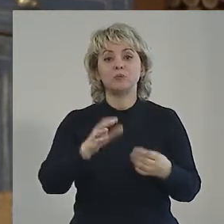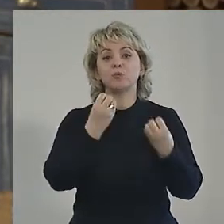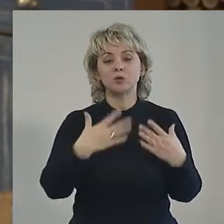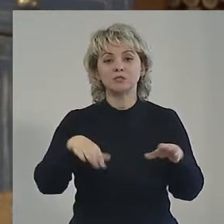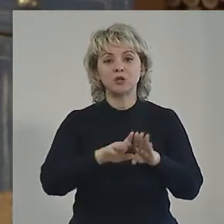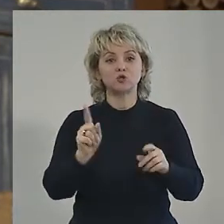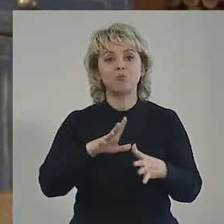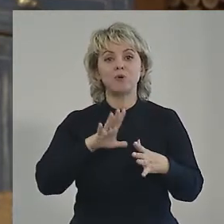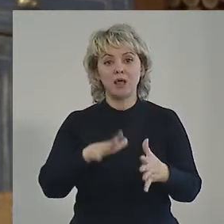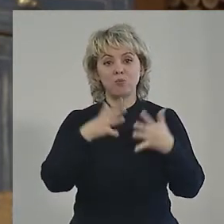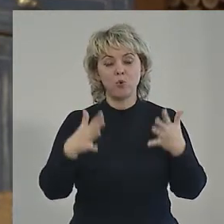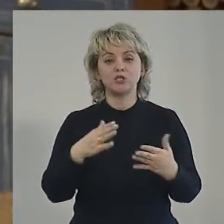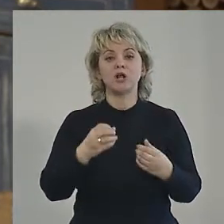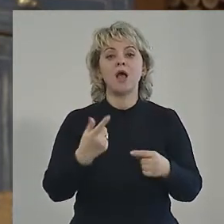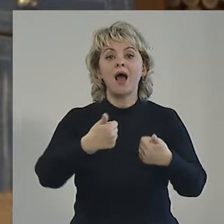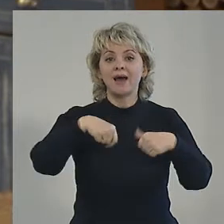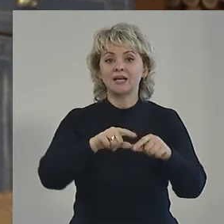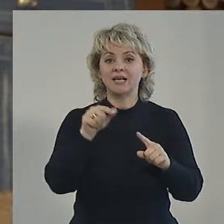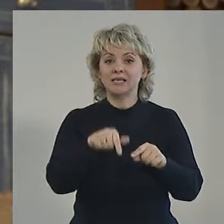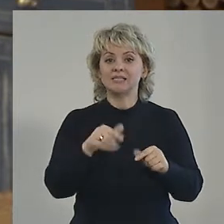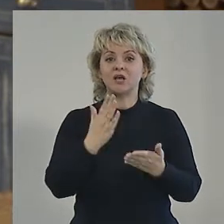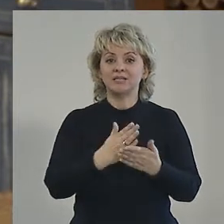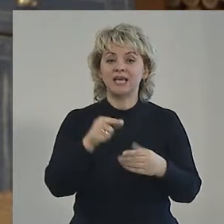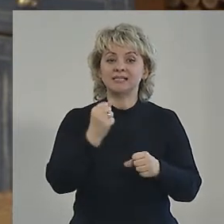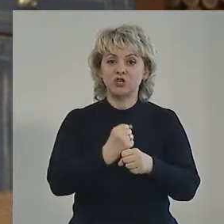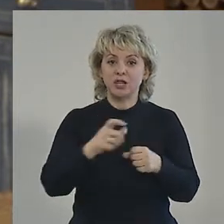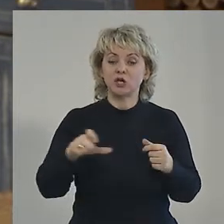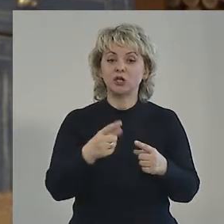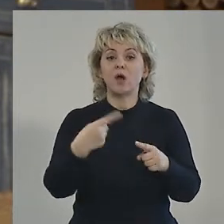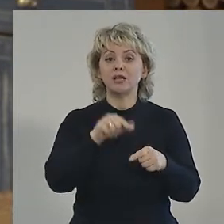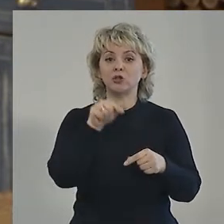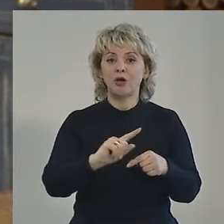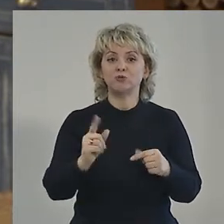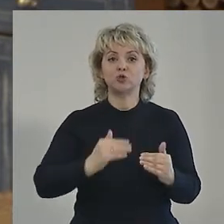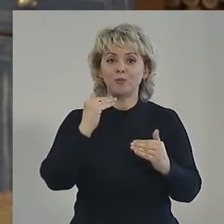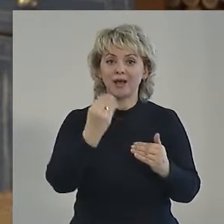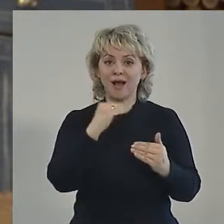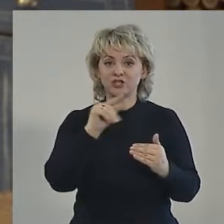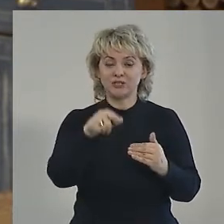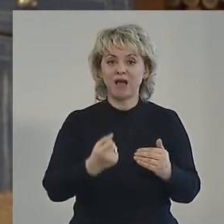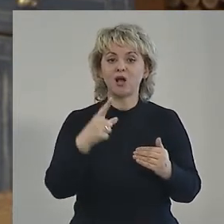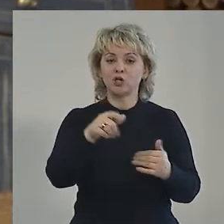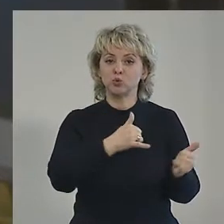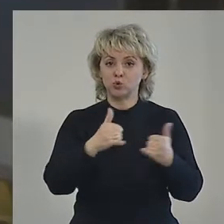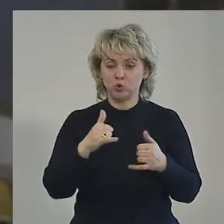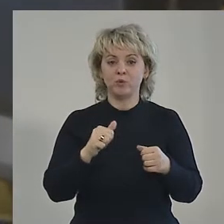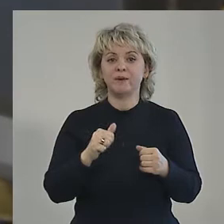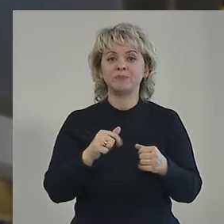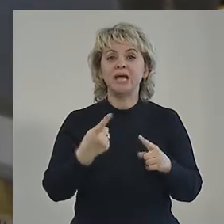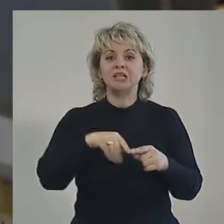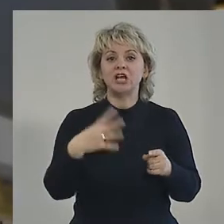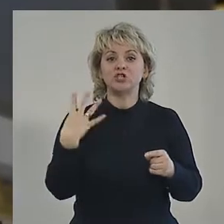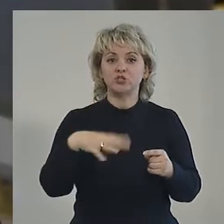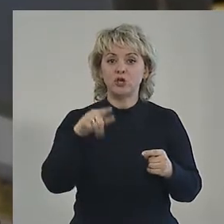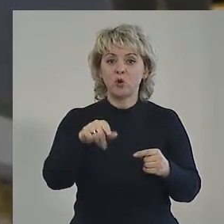чтобы их стало больше, да, организации, где есть знак «Сделано Дону», для того, чтобы повышать качество оказываемых услуг. Для